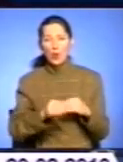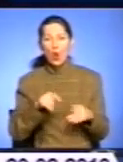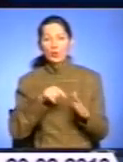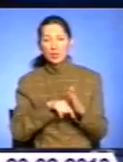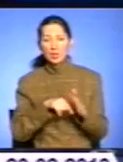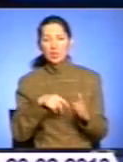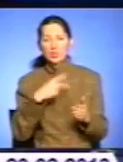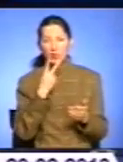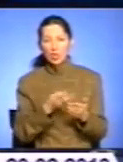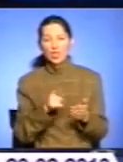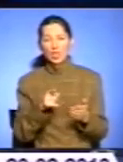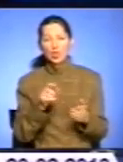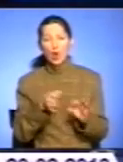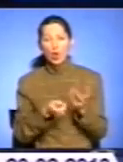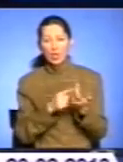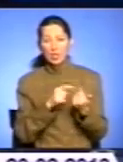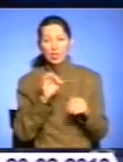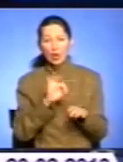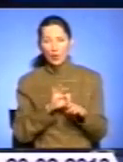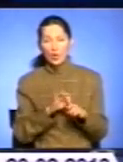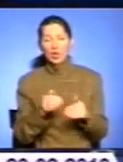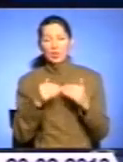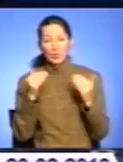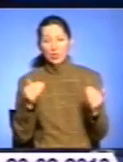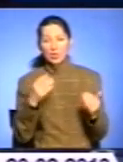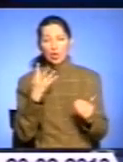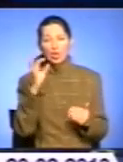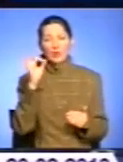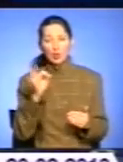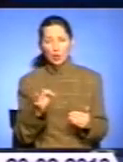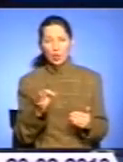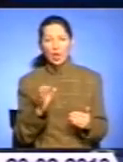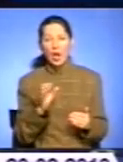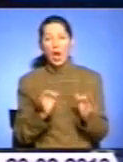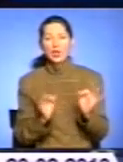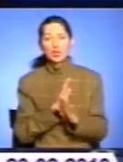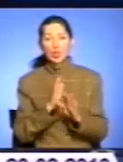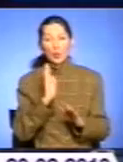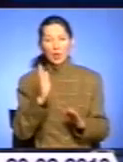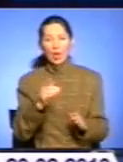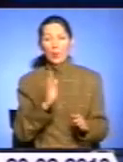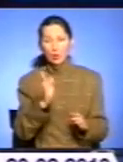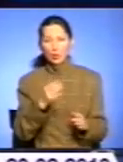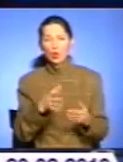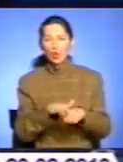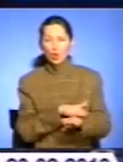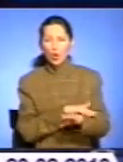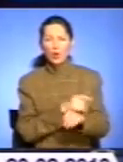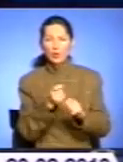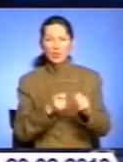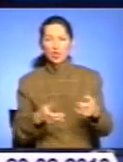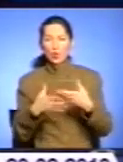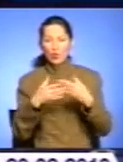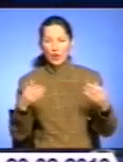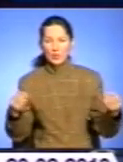на те, що кількість хворих зросла за останній тиждень на 4%, а синоптики прогнозують довгу і затяжну весну, епідеміологи все